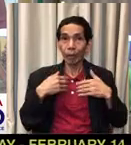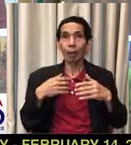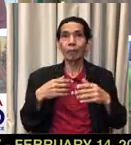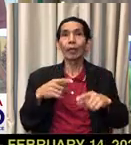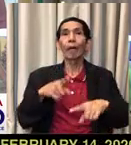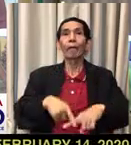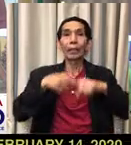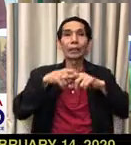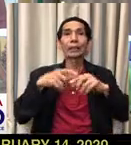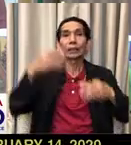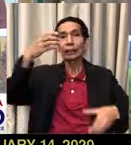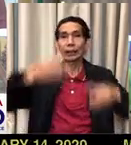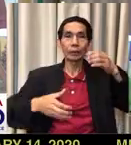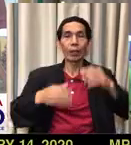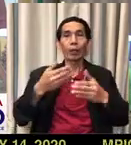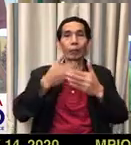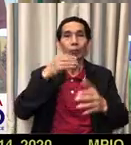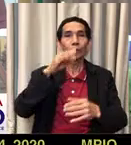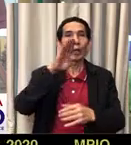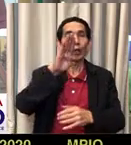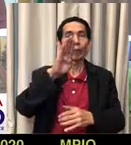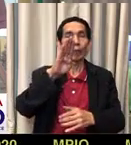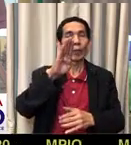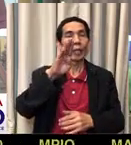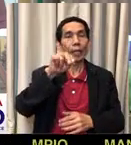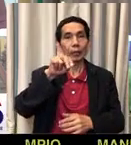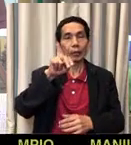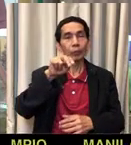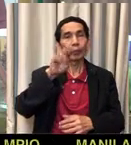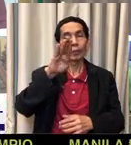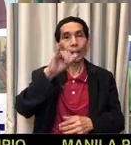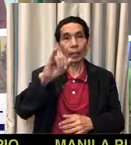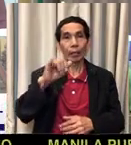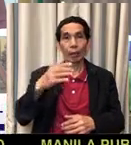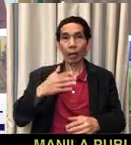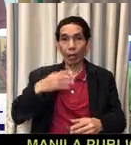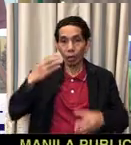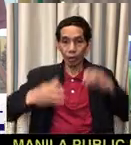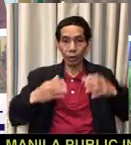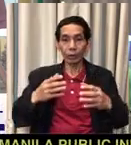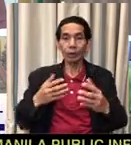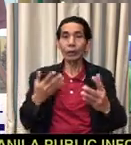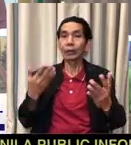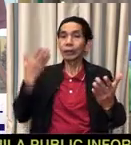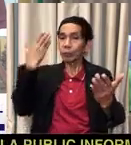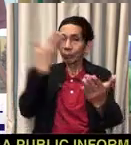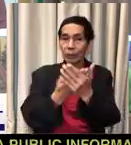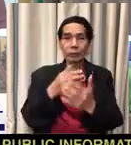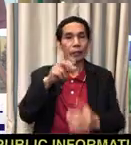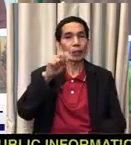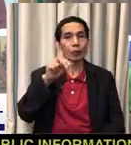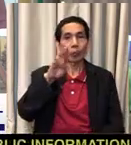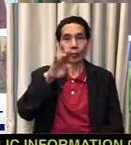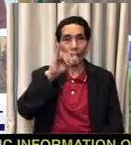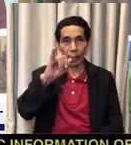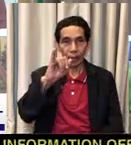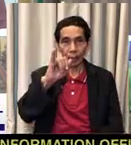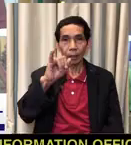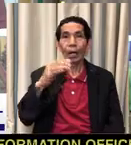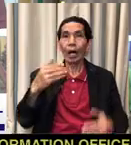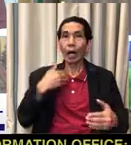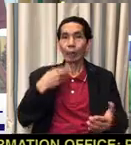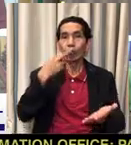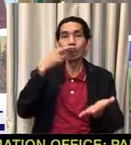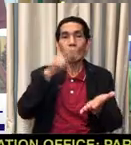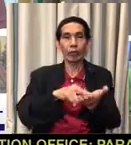pending case before the NBI. Sa korte namin, isasubmit namin sa NBI, may